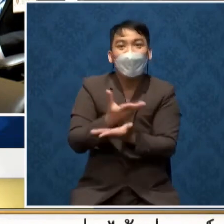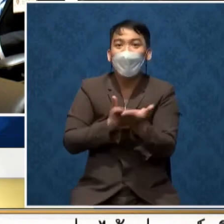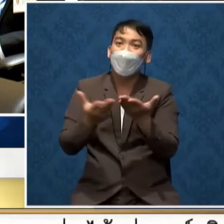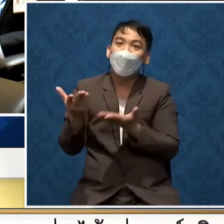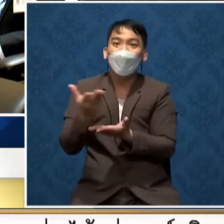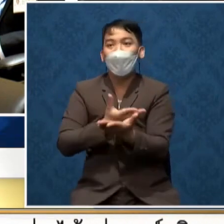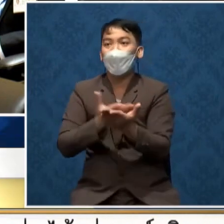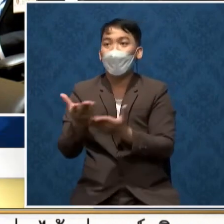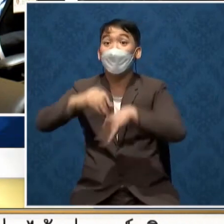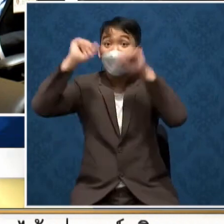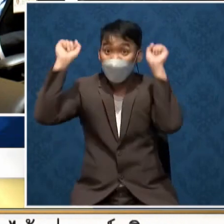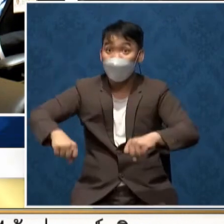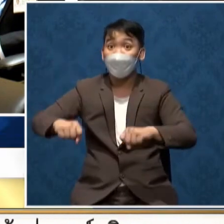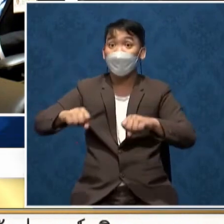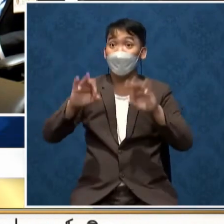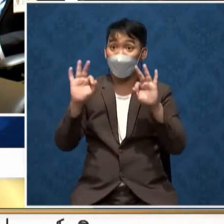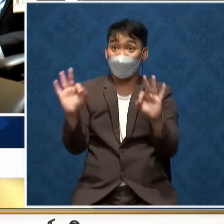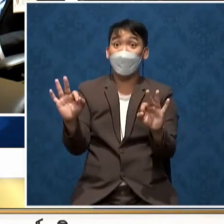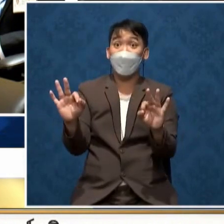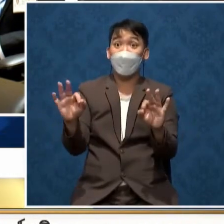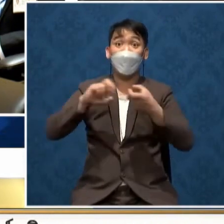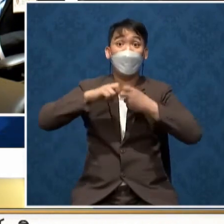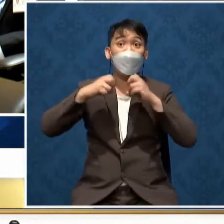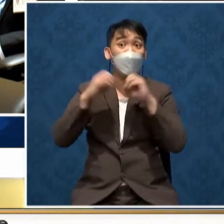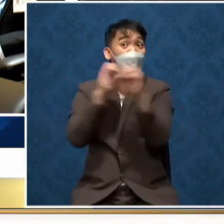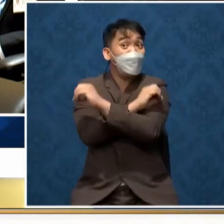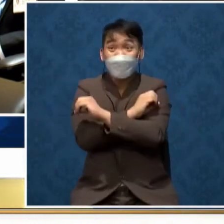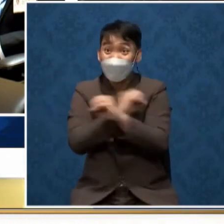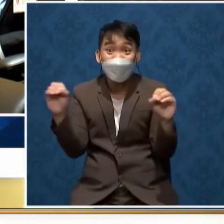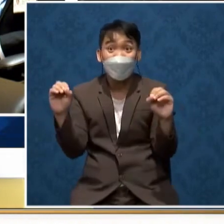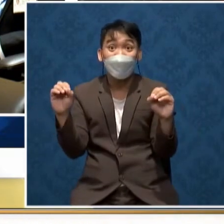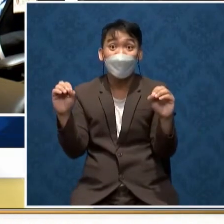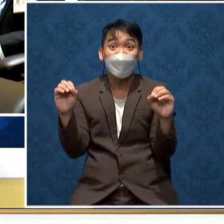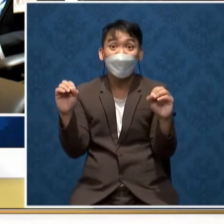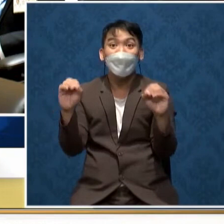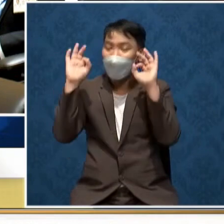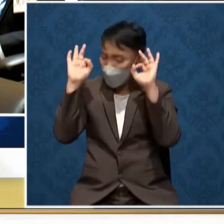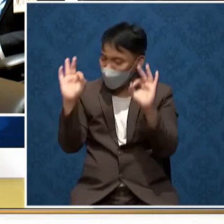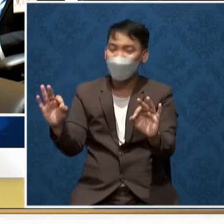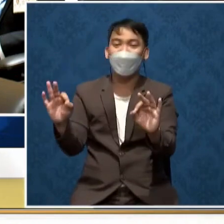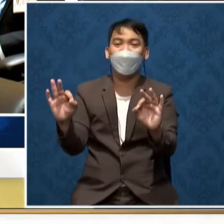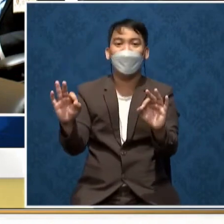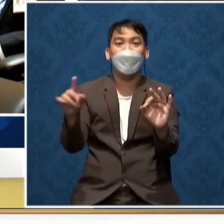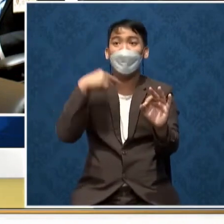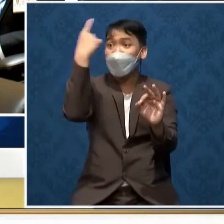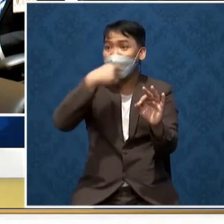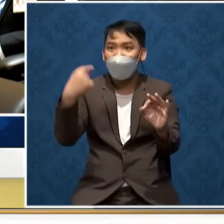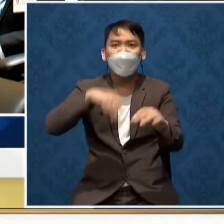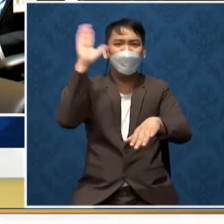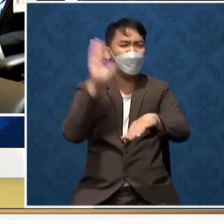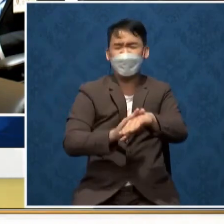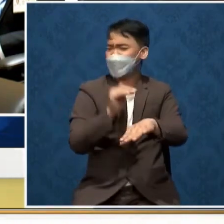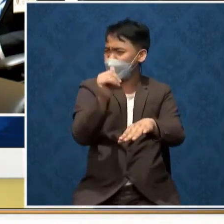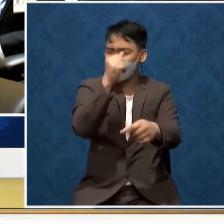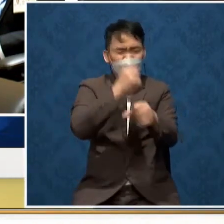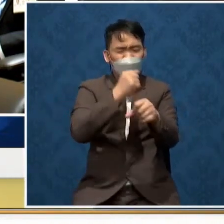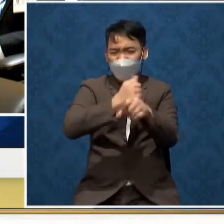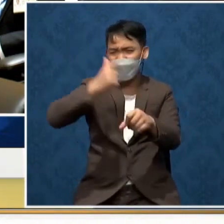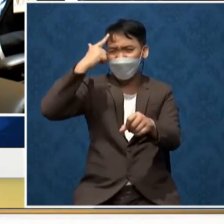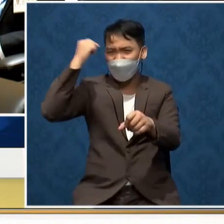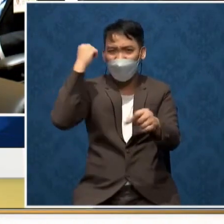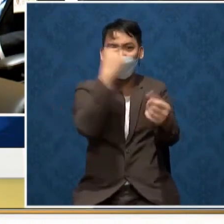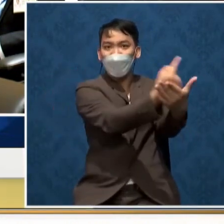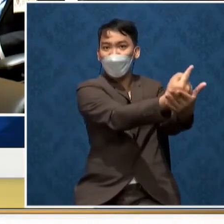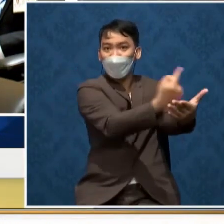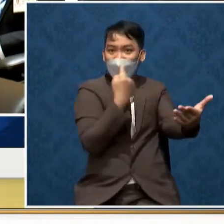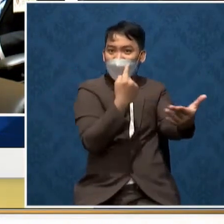นที่เป็นสมาชิกสภาผู้แทนราษฎรนะครับได้ตั้งตัวแทนก็คือที่เรียกว่ากรรมาธิการ